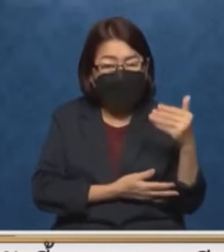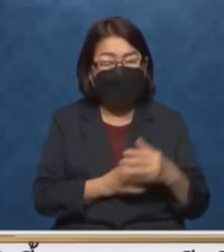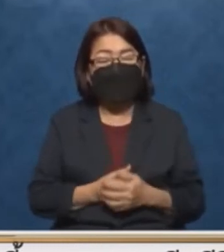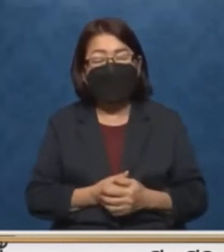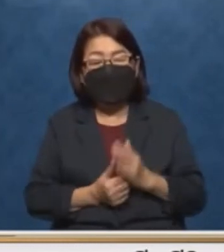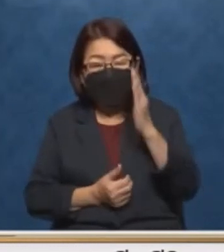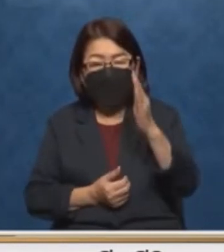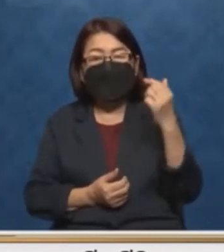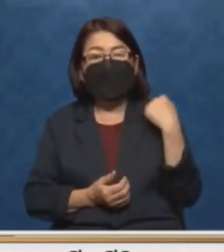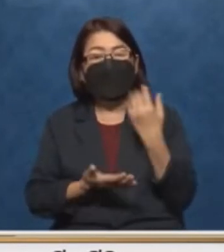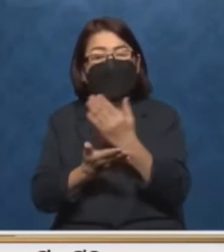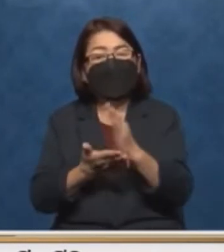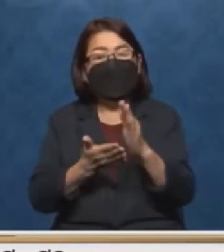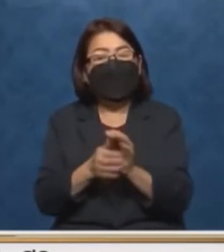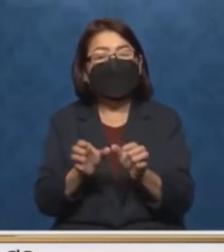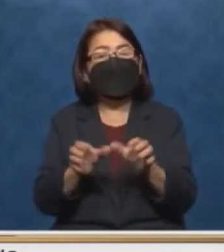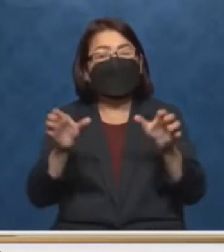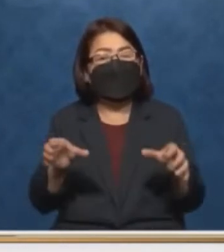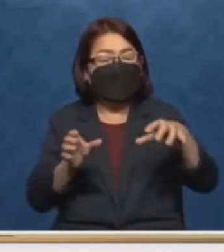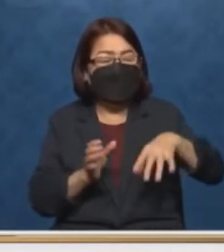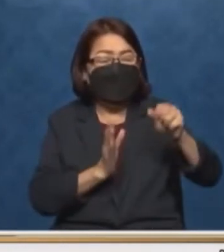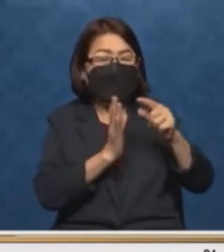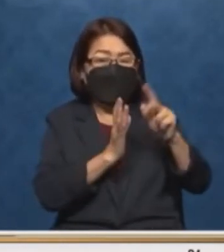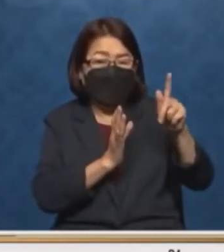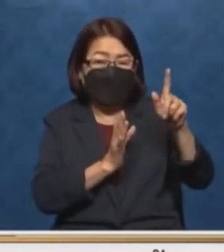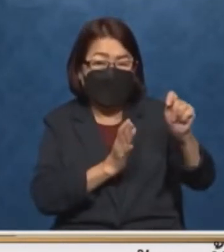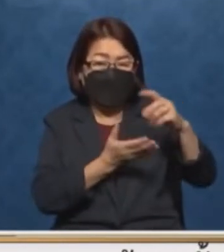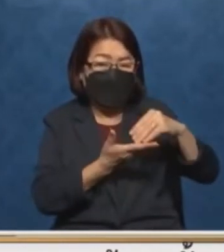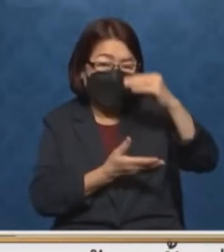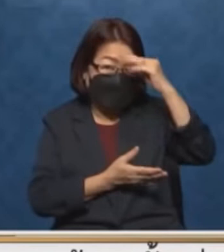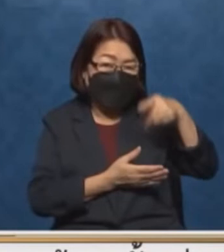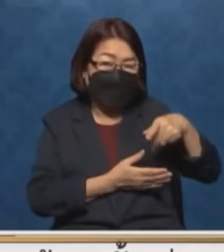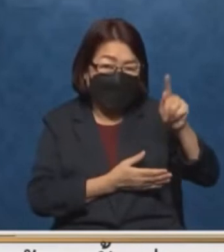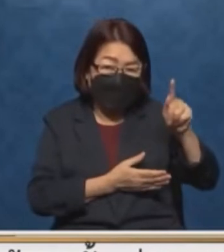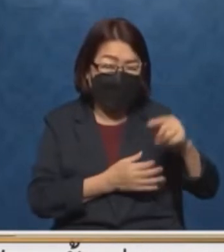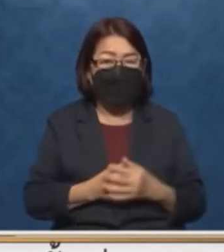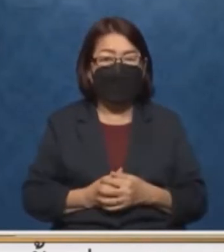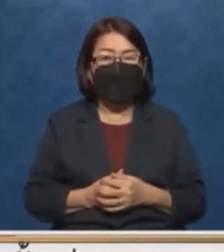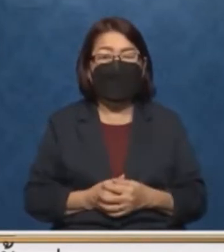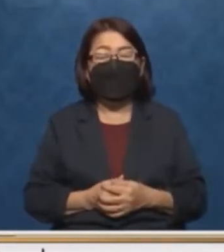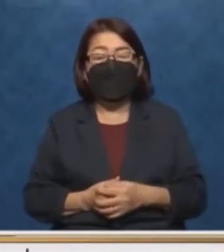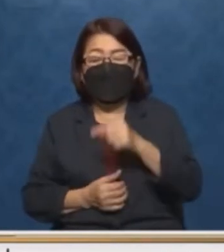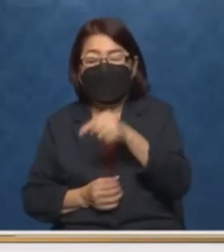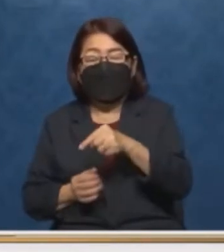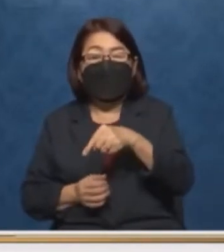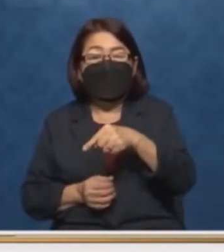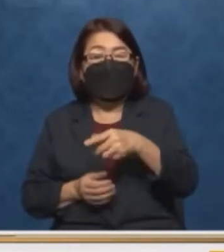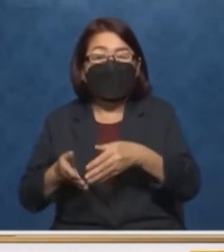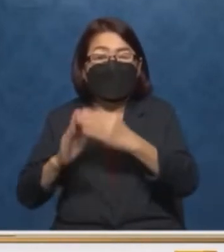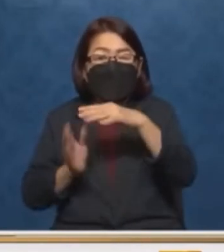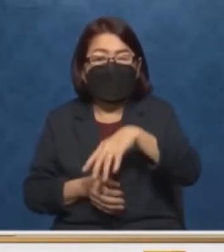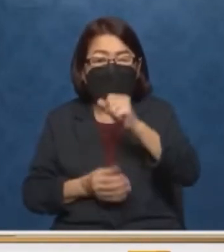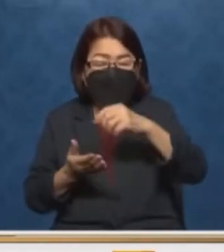แบ่งแยกเป็นสำนักงานเขตพื้นที่การศึกษาประถมศึกษาสำนักงานเขตพื้นที่การศึกษา